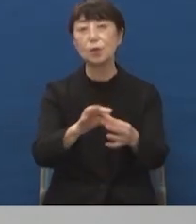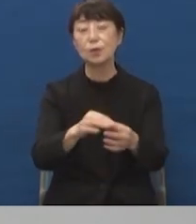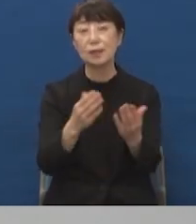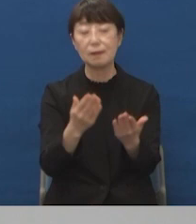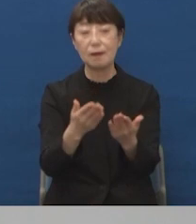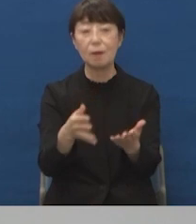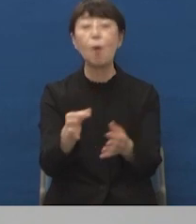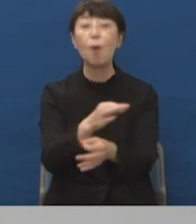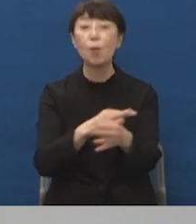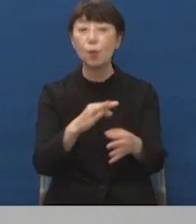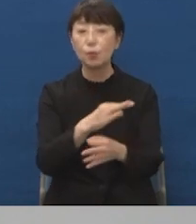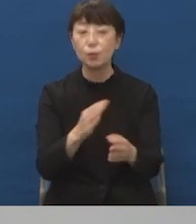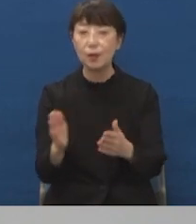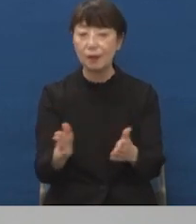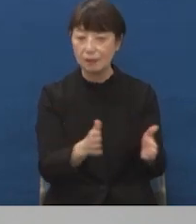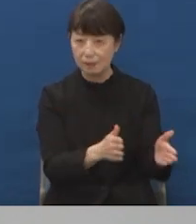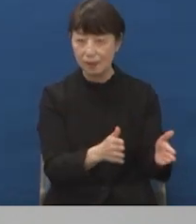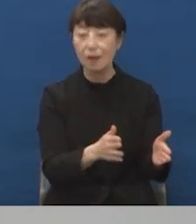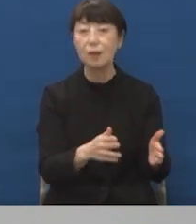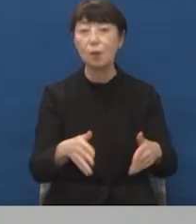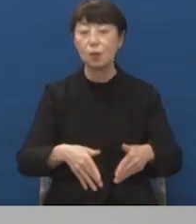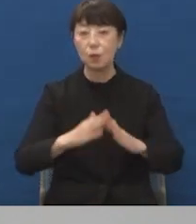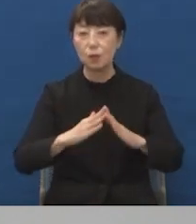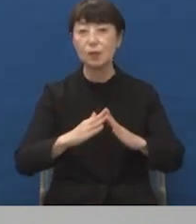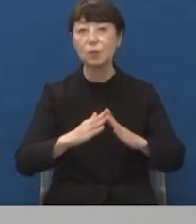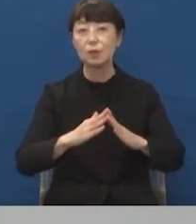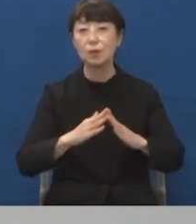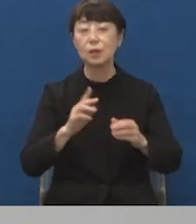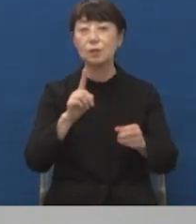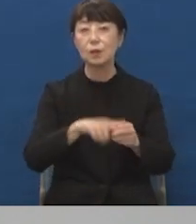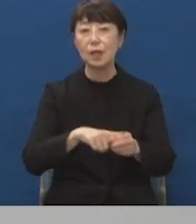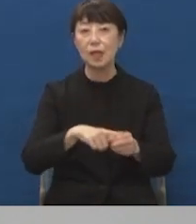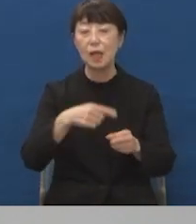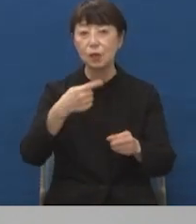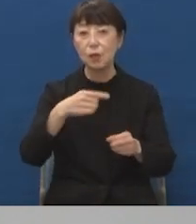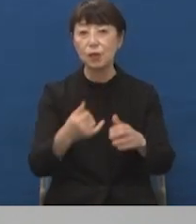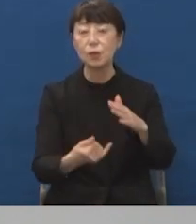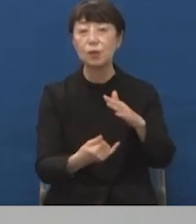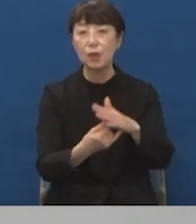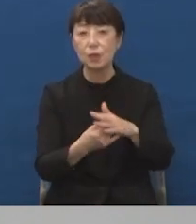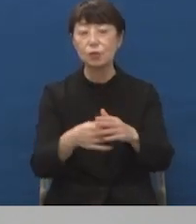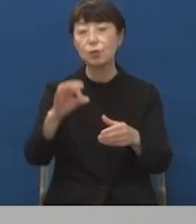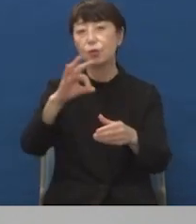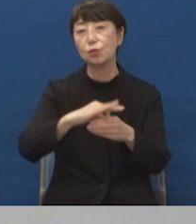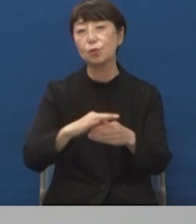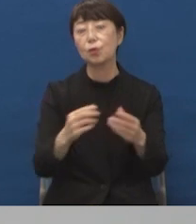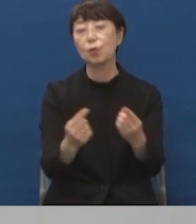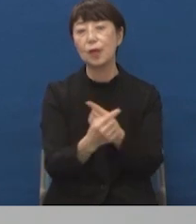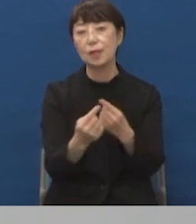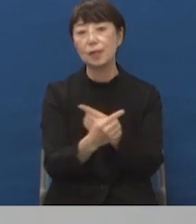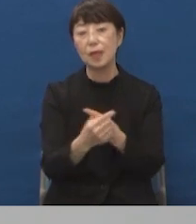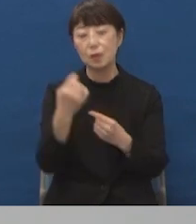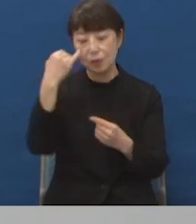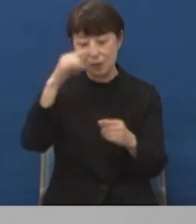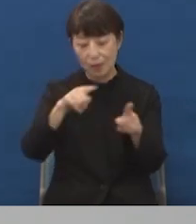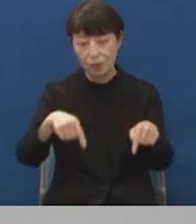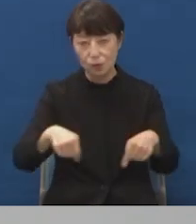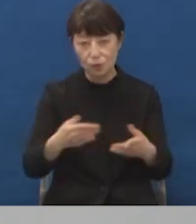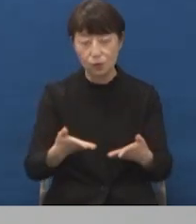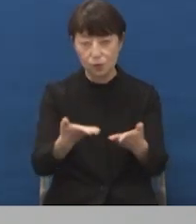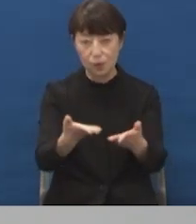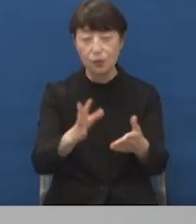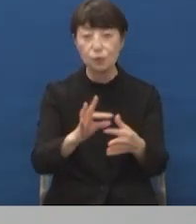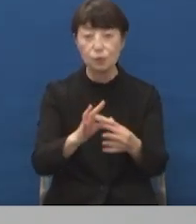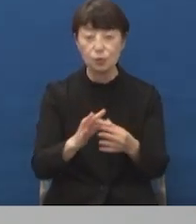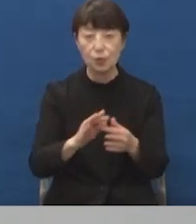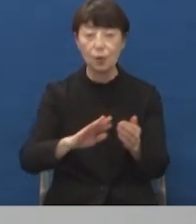運営体制の構築に向けた教員定数および給与の改善を求める意見書の提出について、ほか